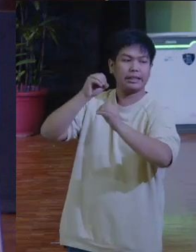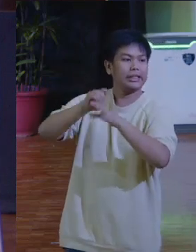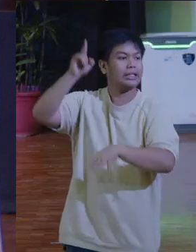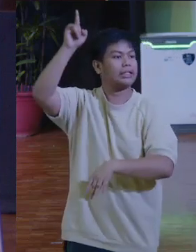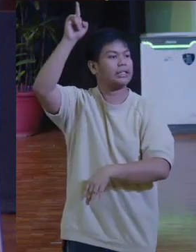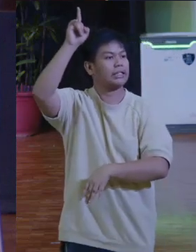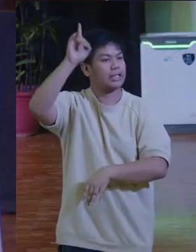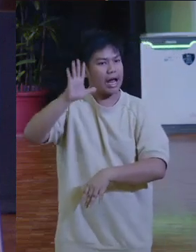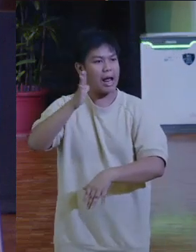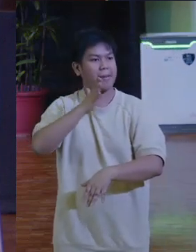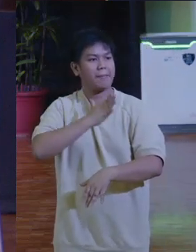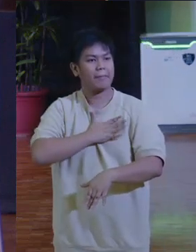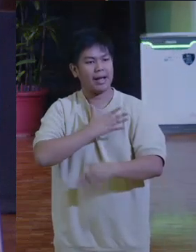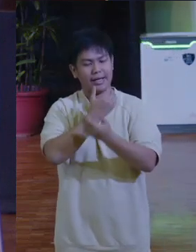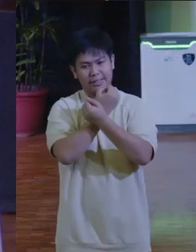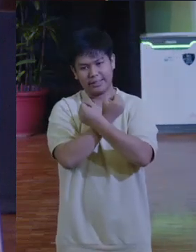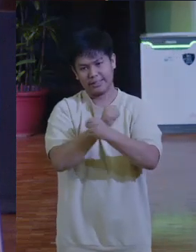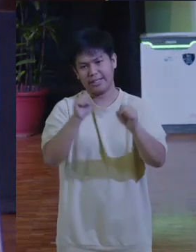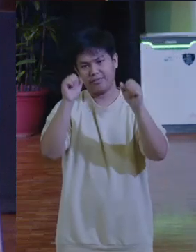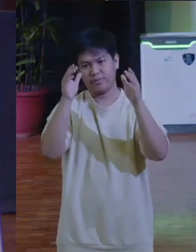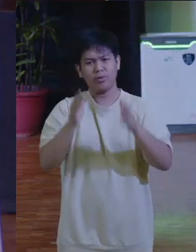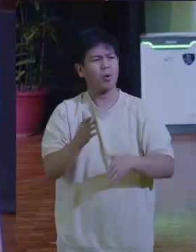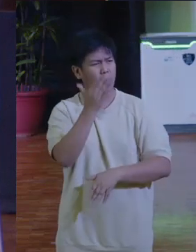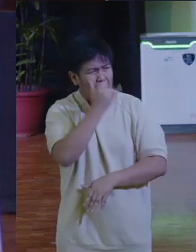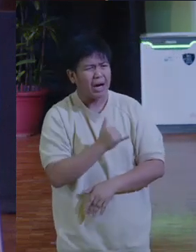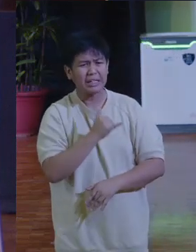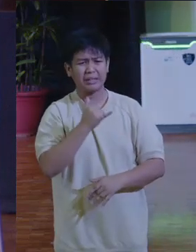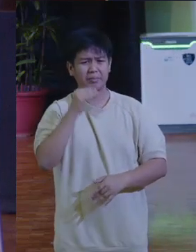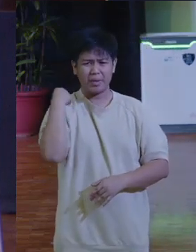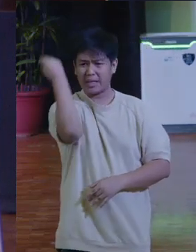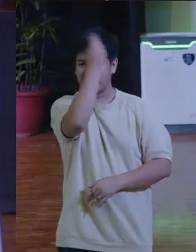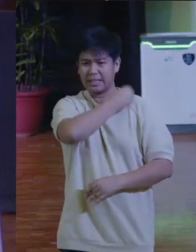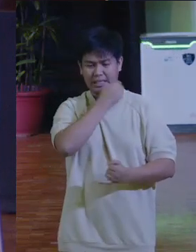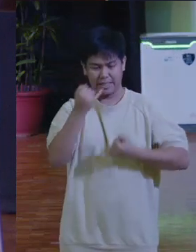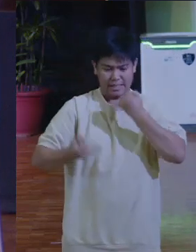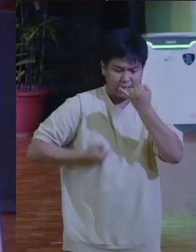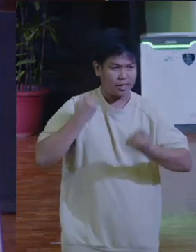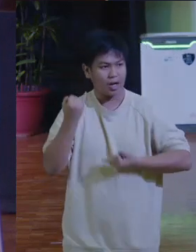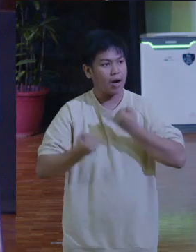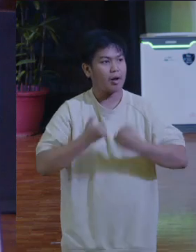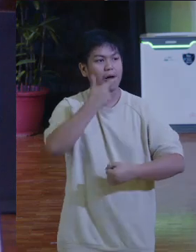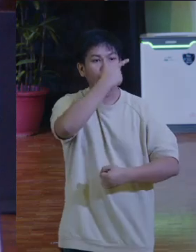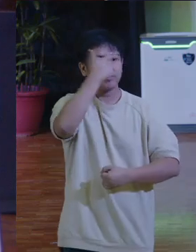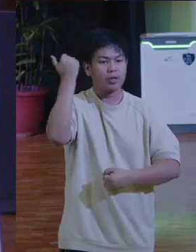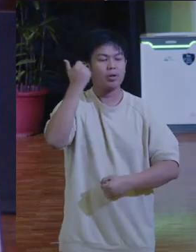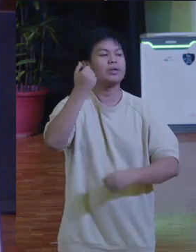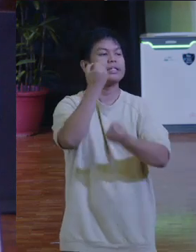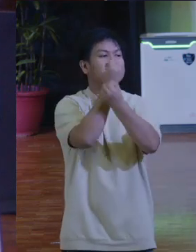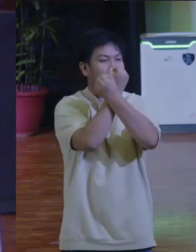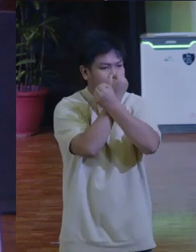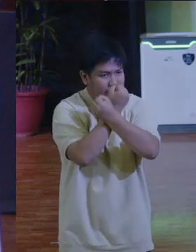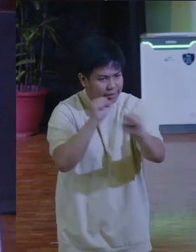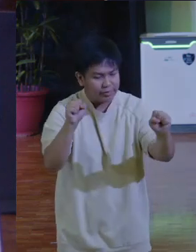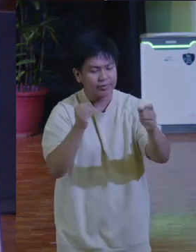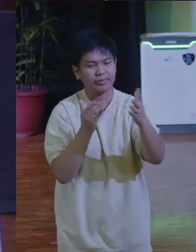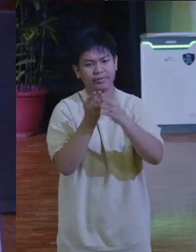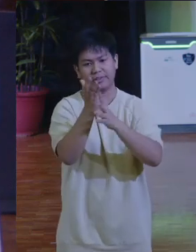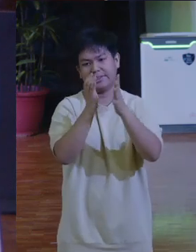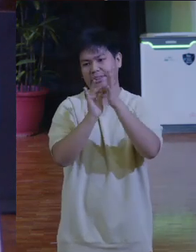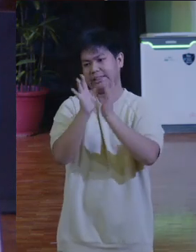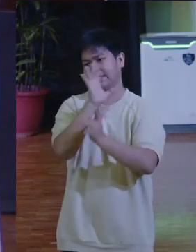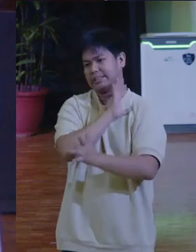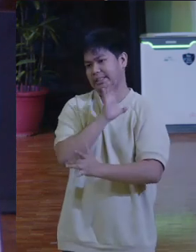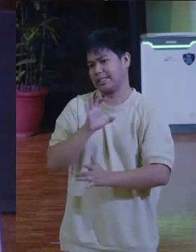God, my Savior." Bakit siya nagre-rejoice? Dahil sa salvation na dala ng Panginoong Diyos.